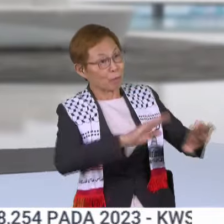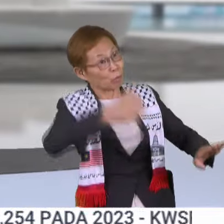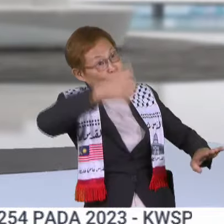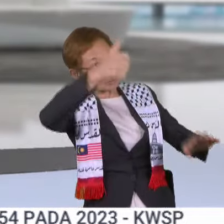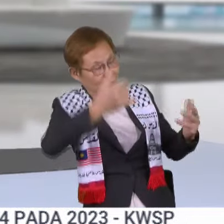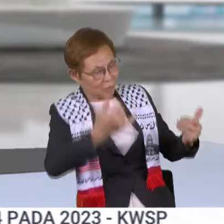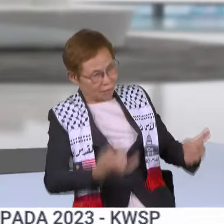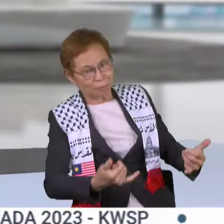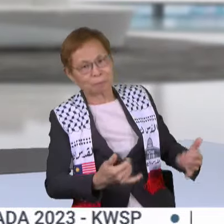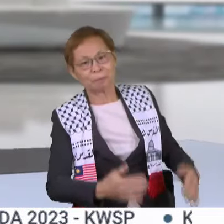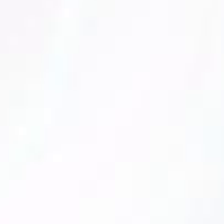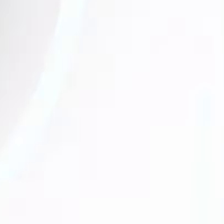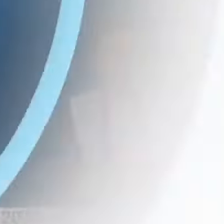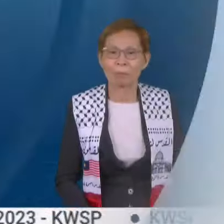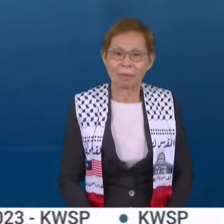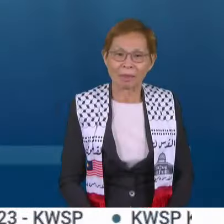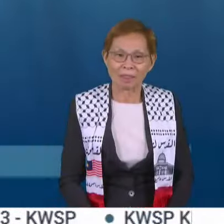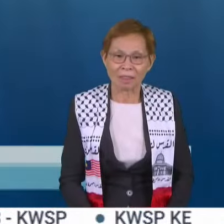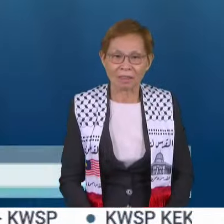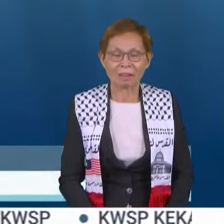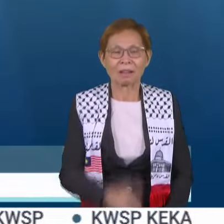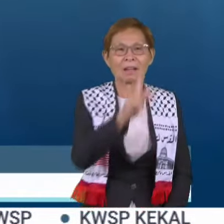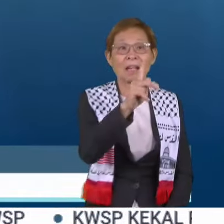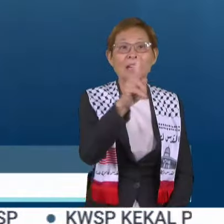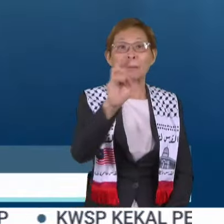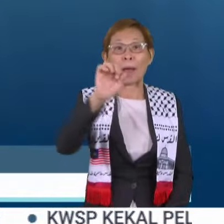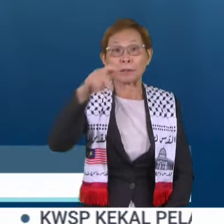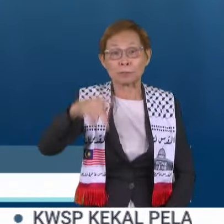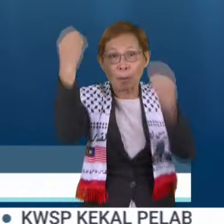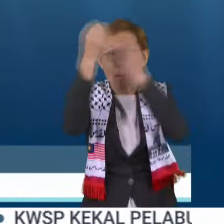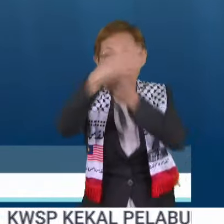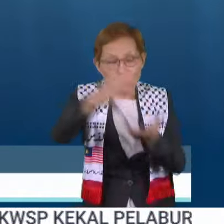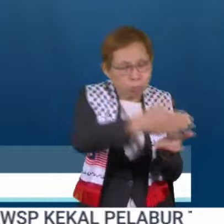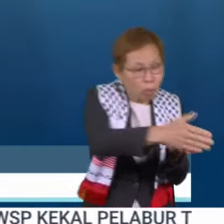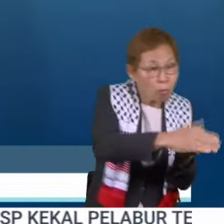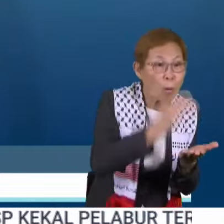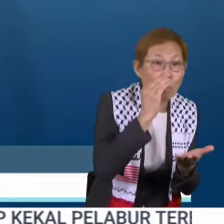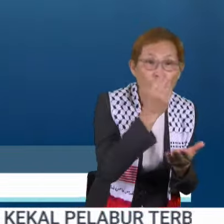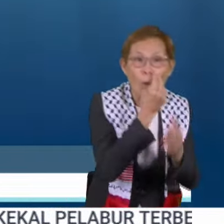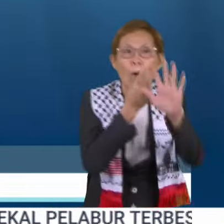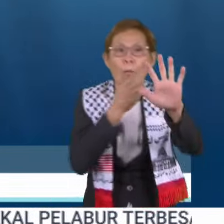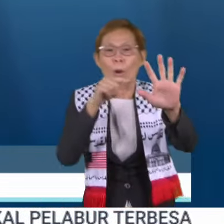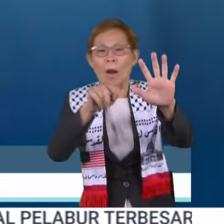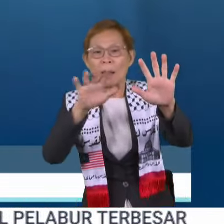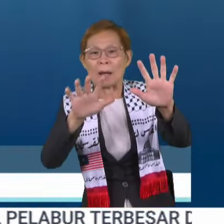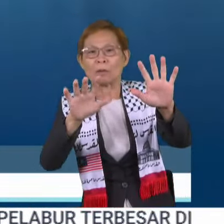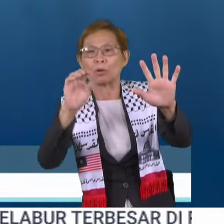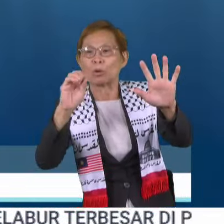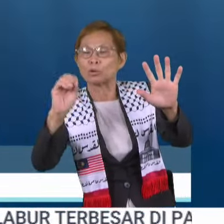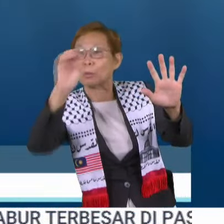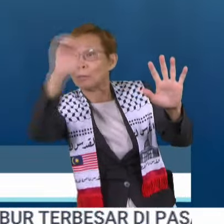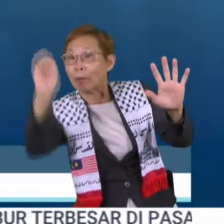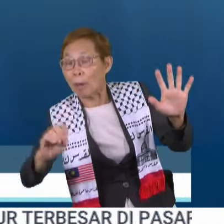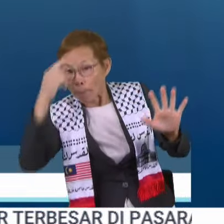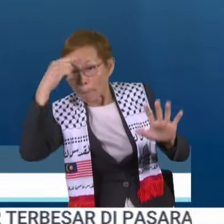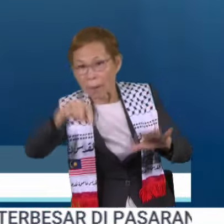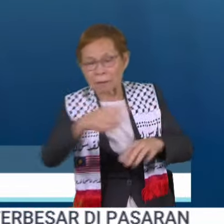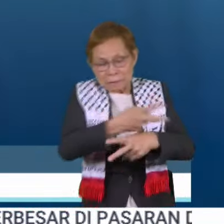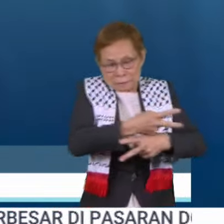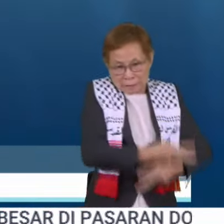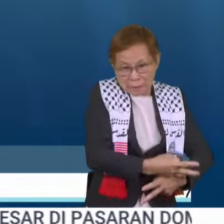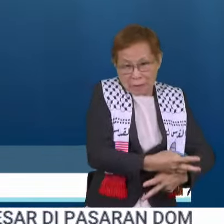hari ini kwsp mengumumkan agihan dividen sebanyak 5.50% bagi